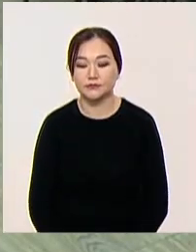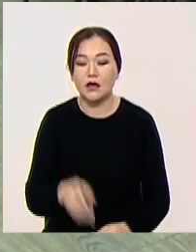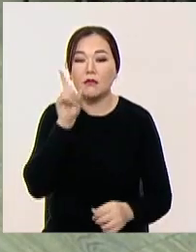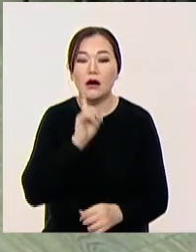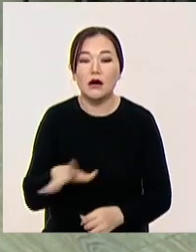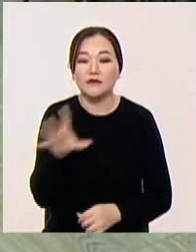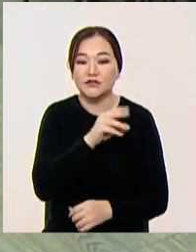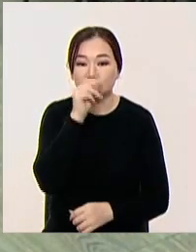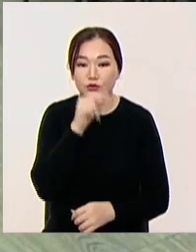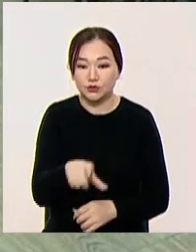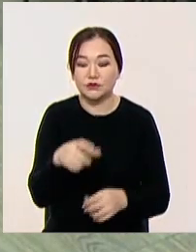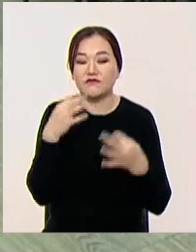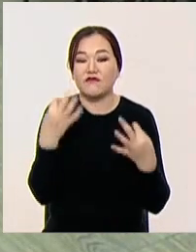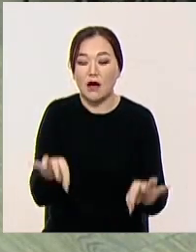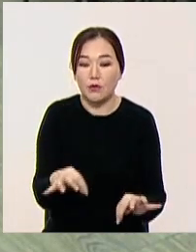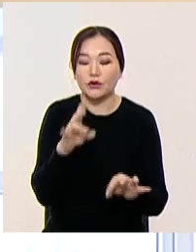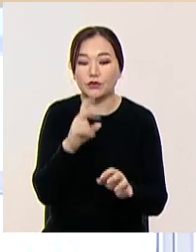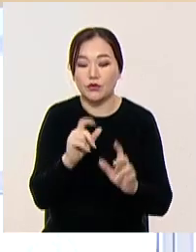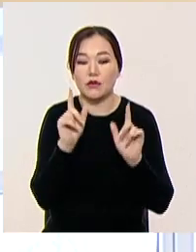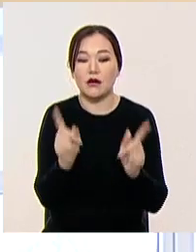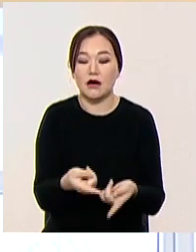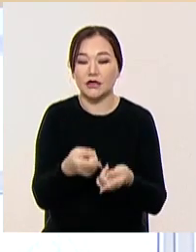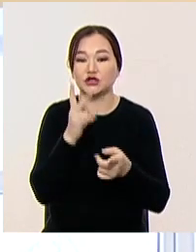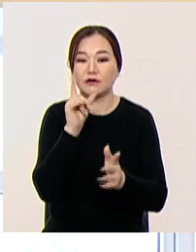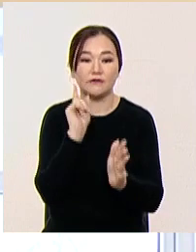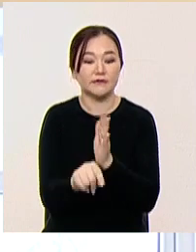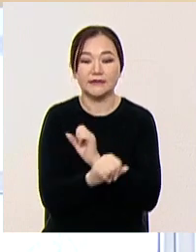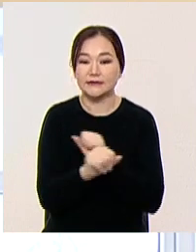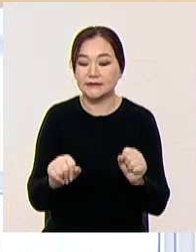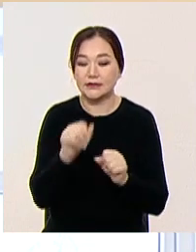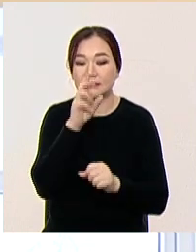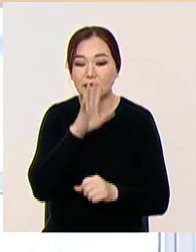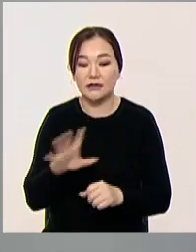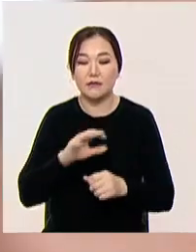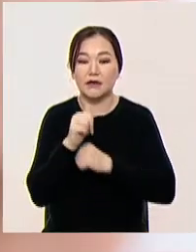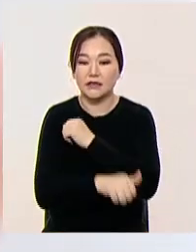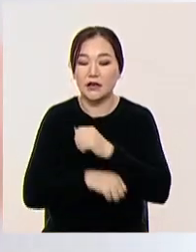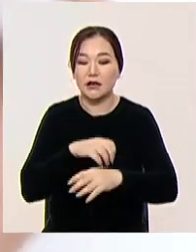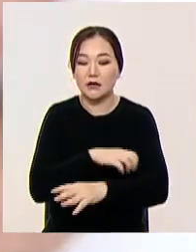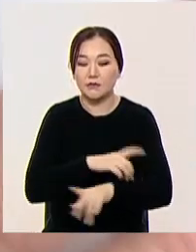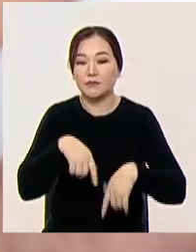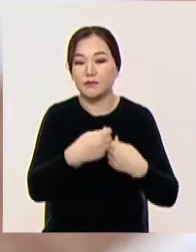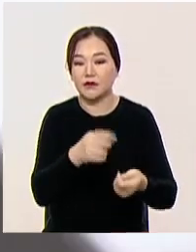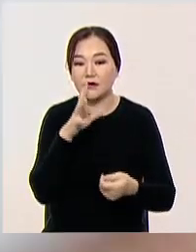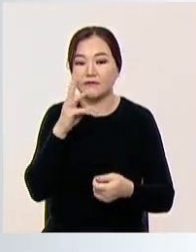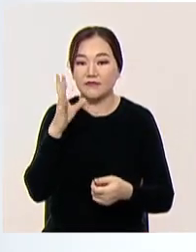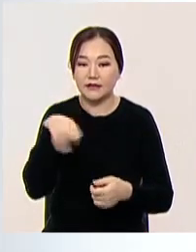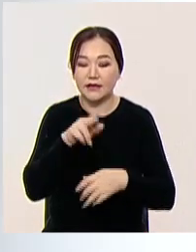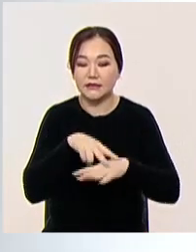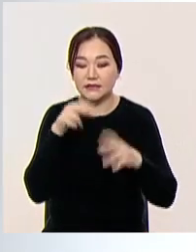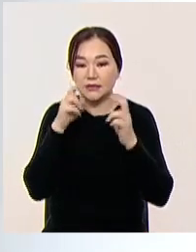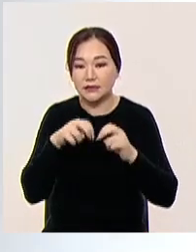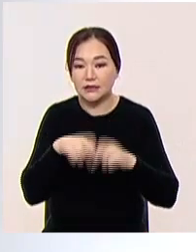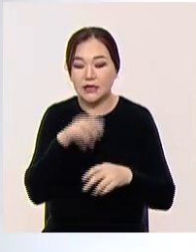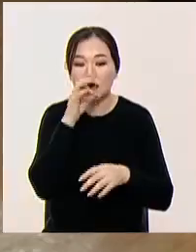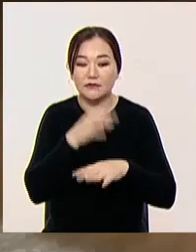все подозреваемые на свободе, но им выставлено ограничение на выезд за пределы страны. Материалы комиссия передала в МВД для расследования и привлечения